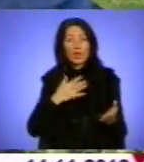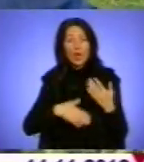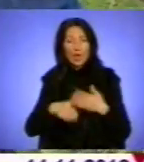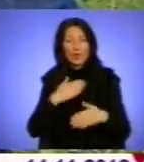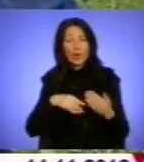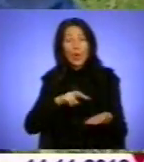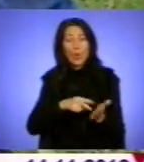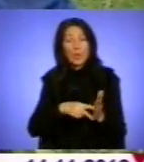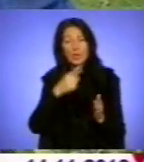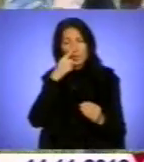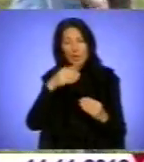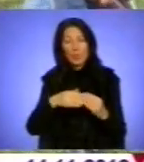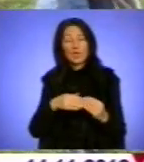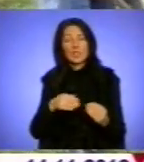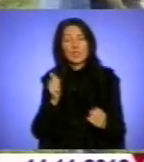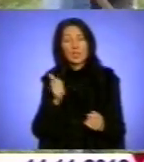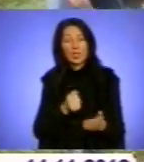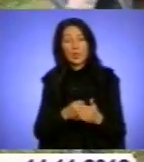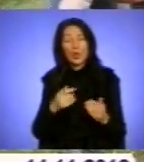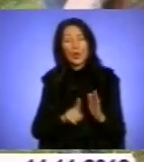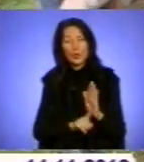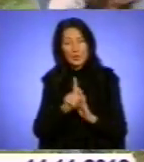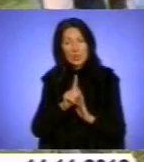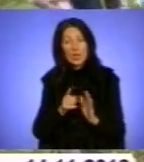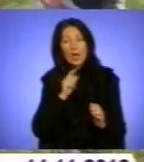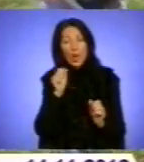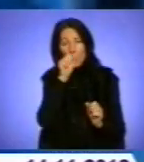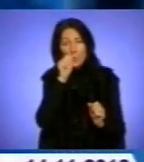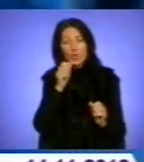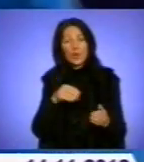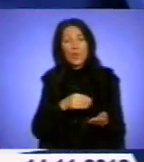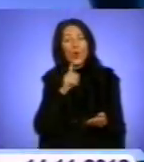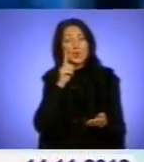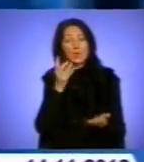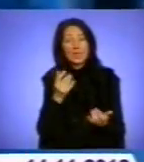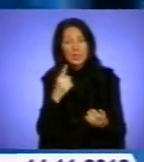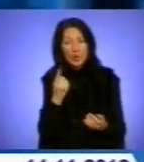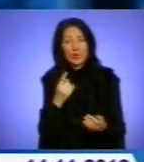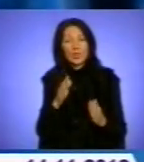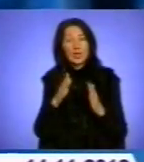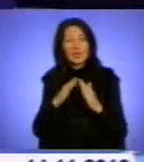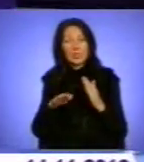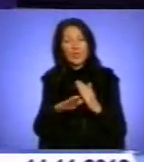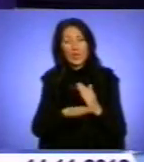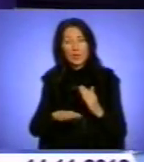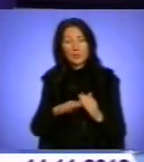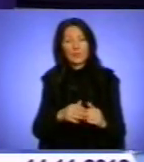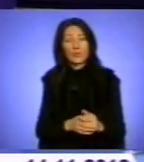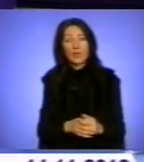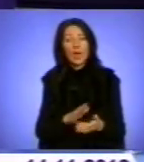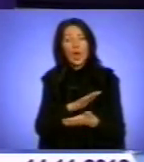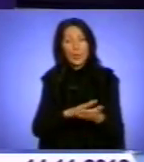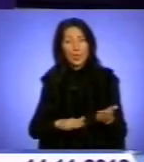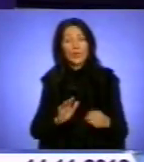на найближчі тижні до настання морозів озеленити ще один двір. Ми